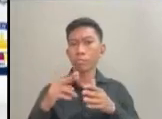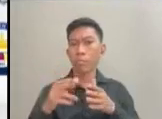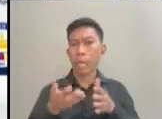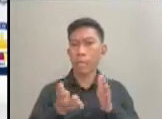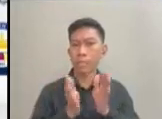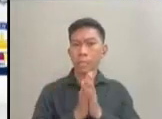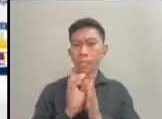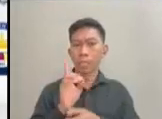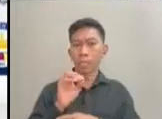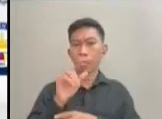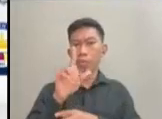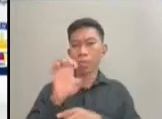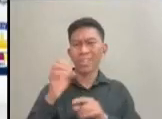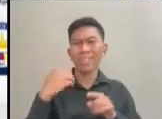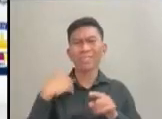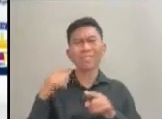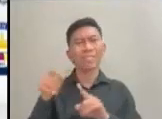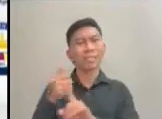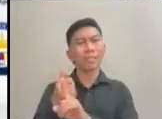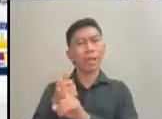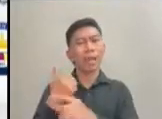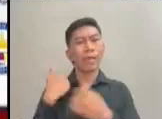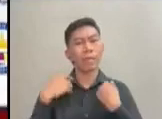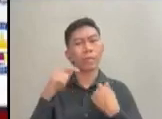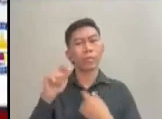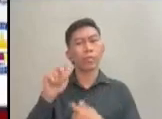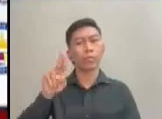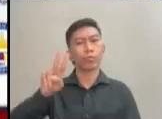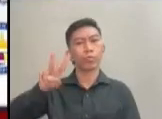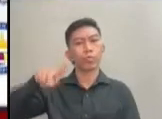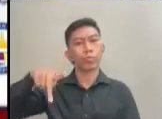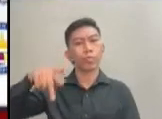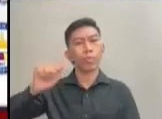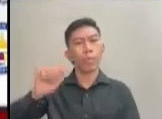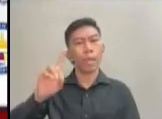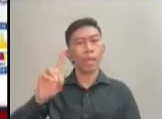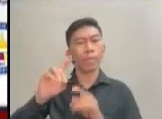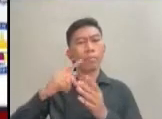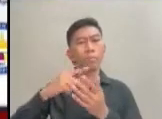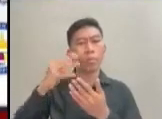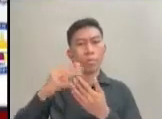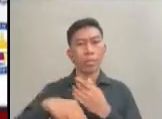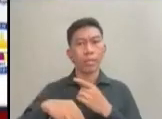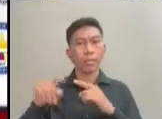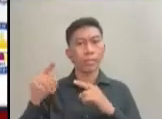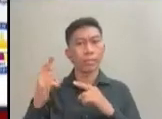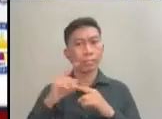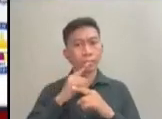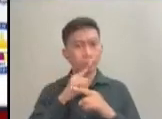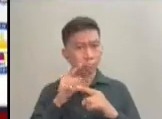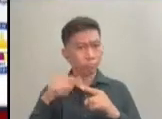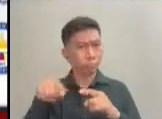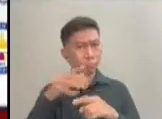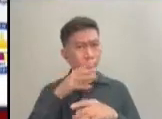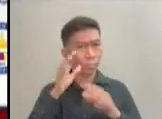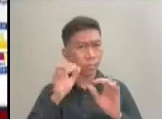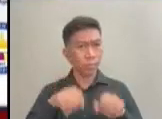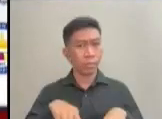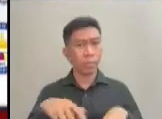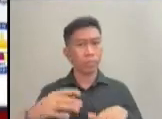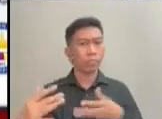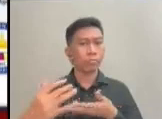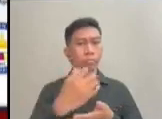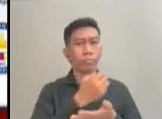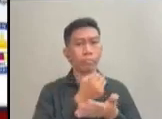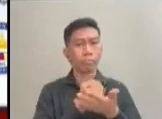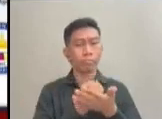silang tupad program nila para, you know, meron ding income yung ating farmer kahit hindi makapagtanim. Gagamitin nila